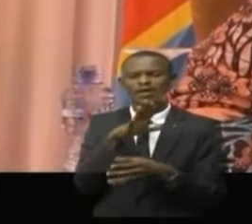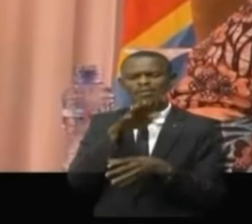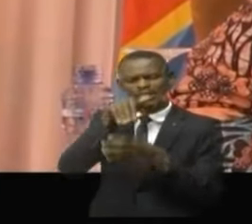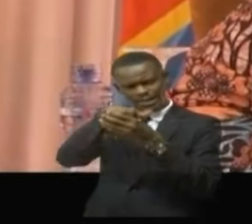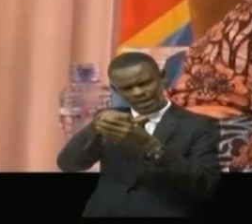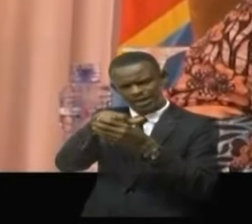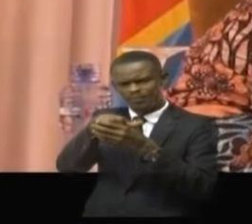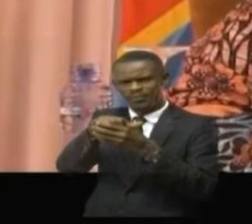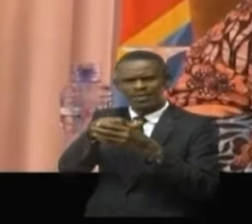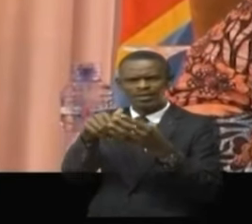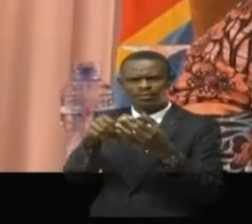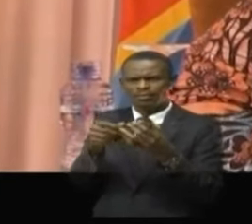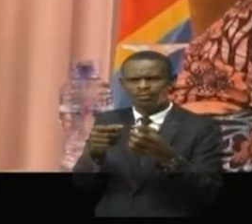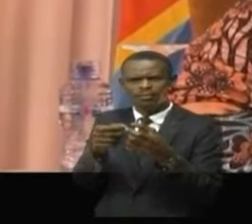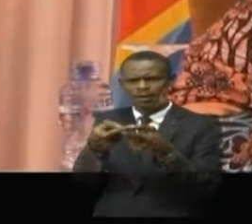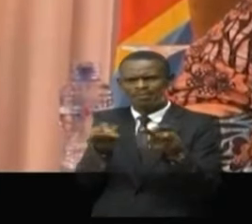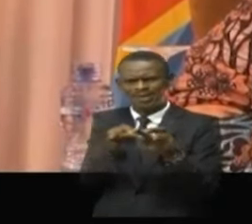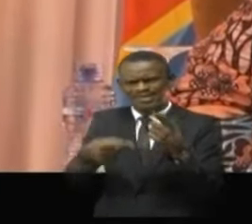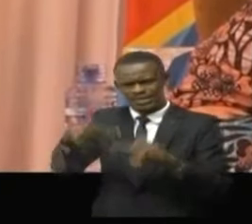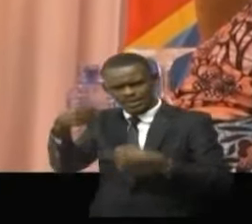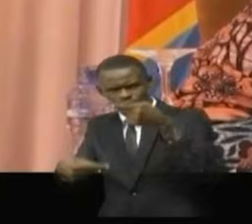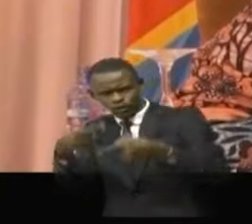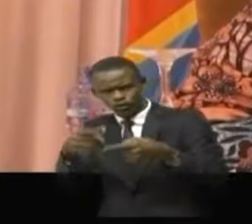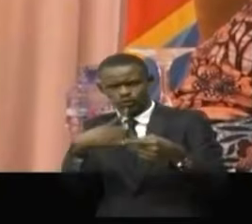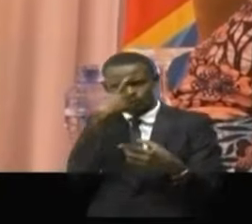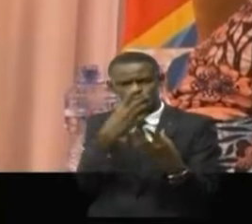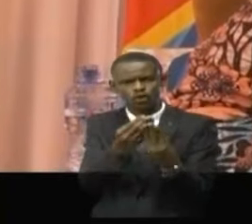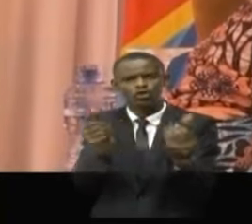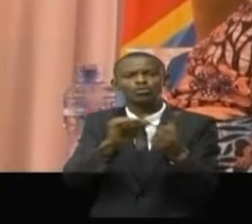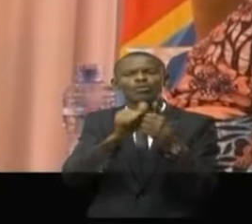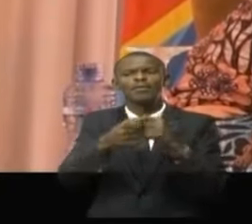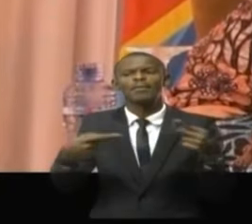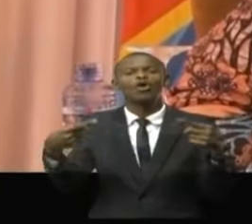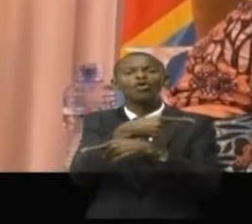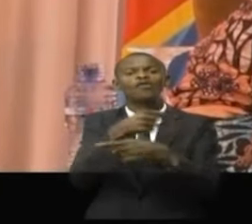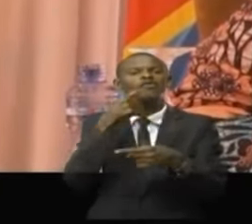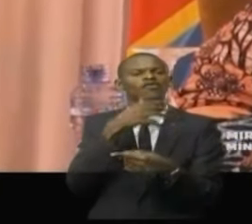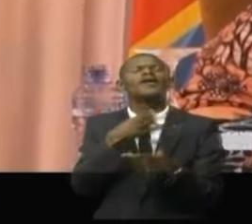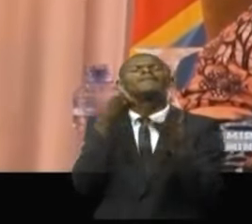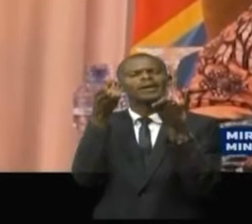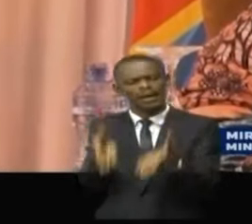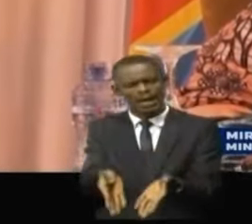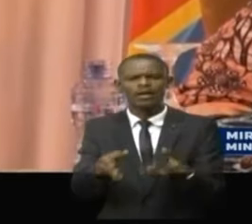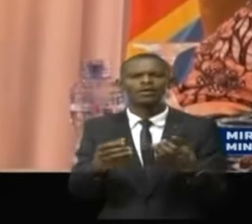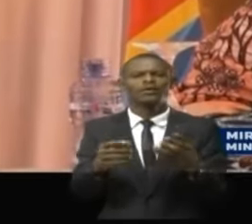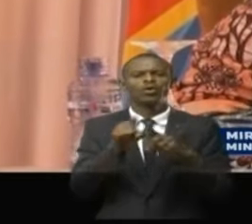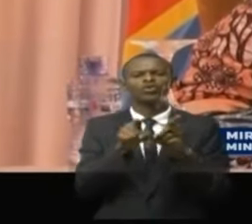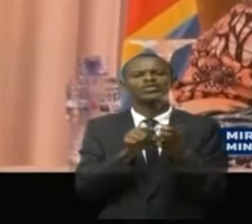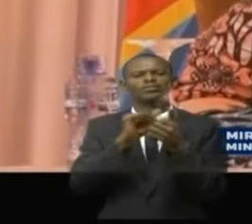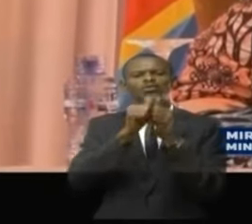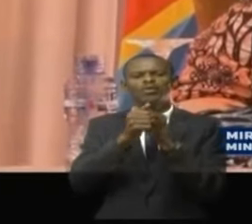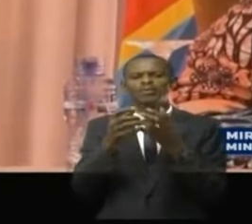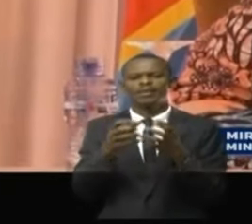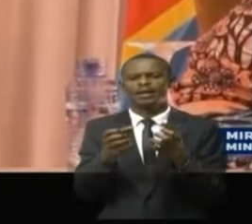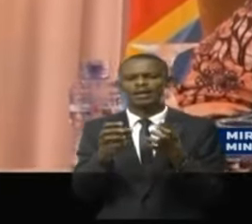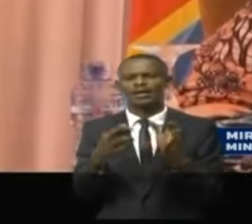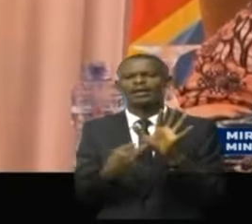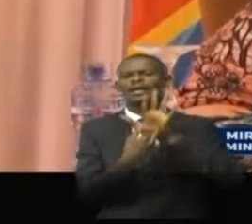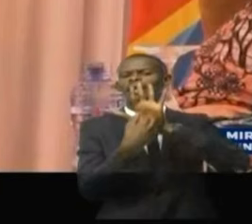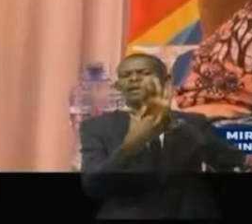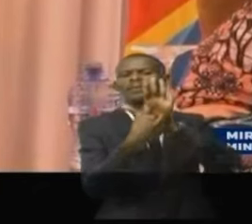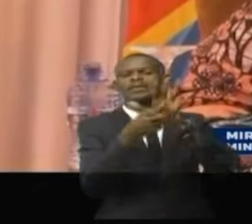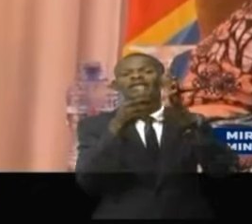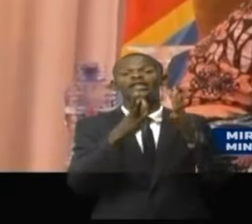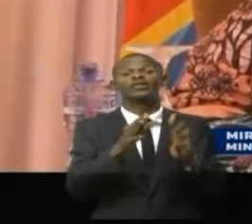conflits, de la participation aux instances de prise de décision dans le